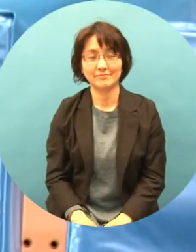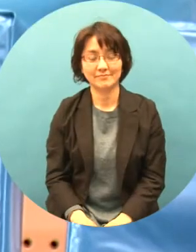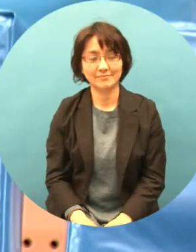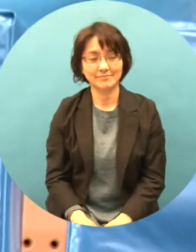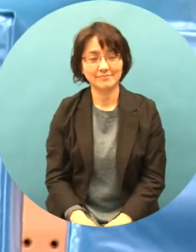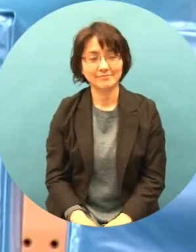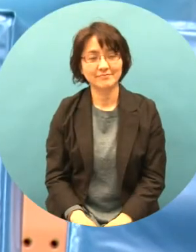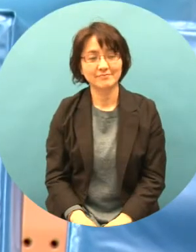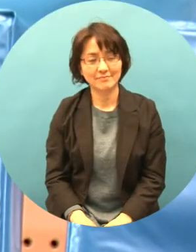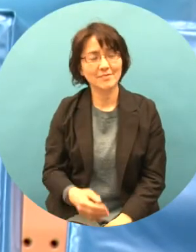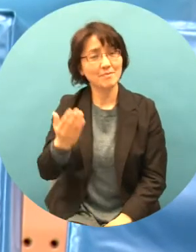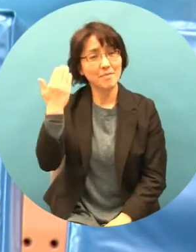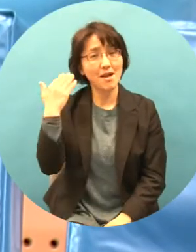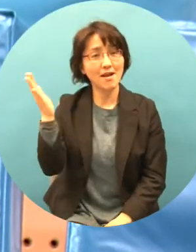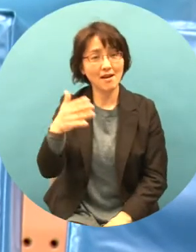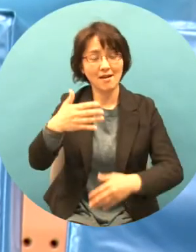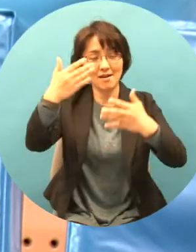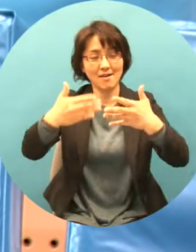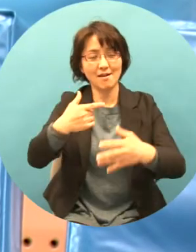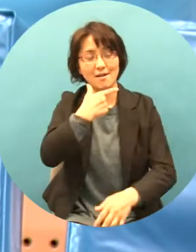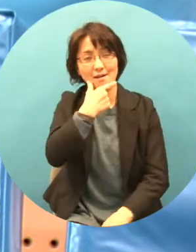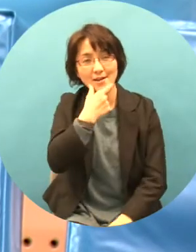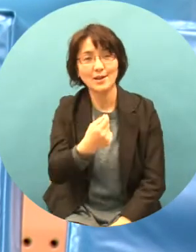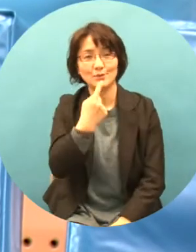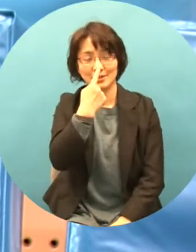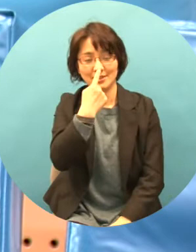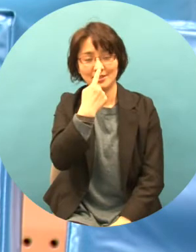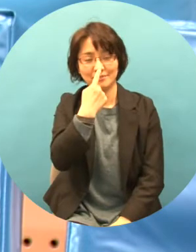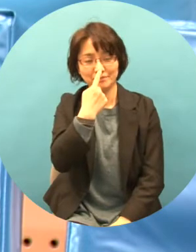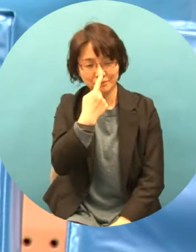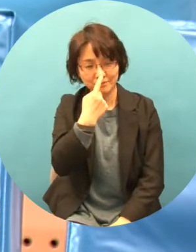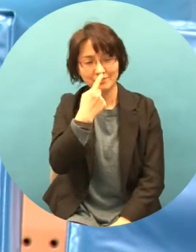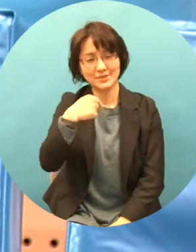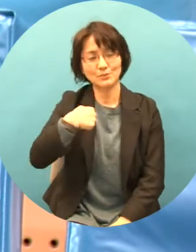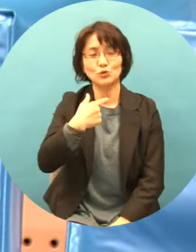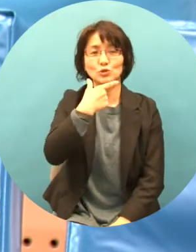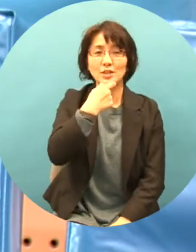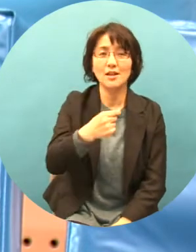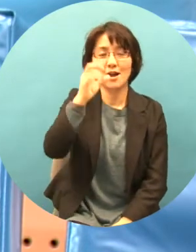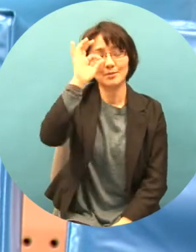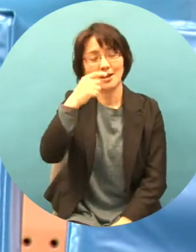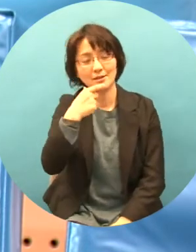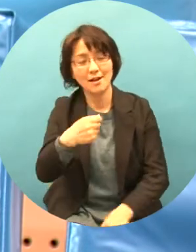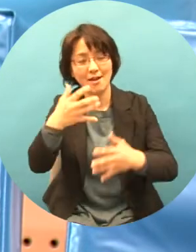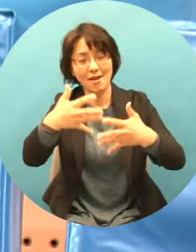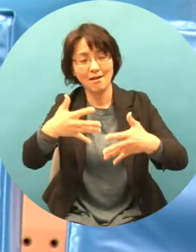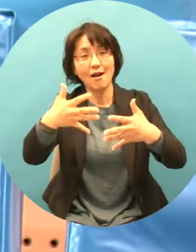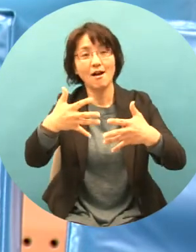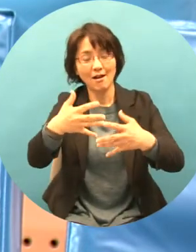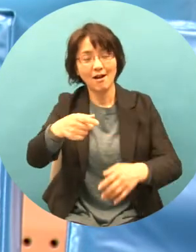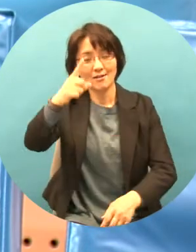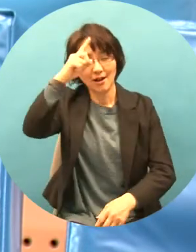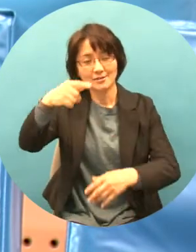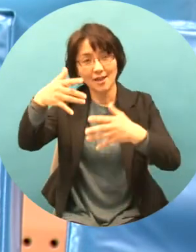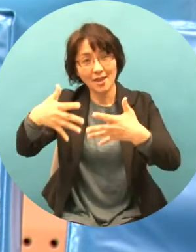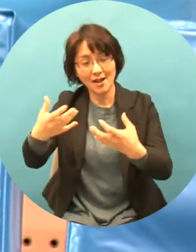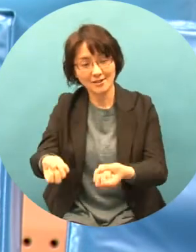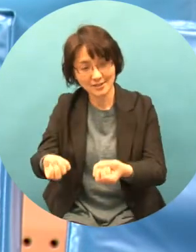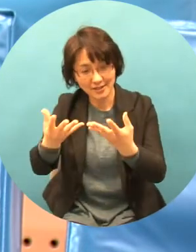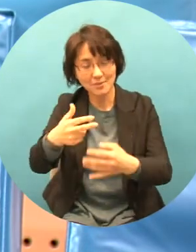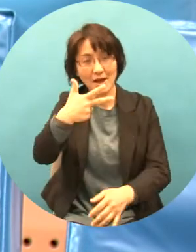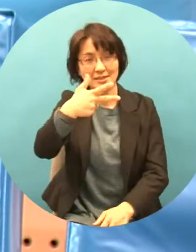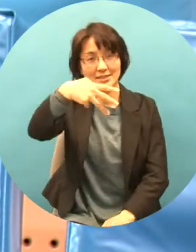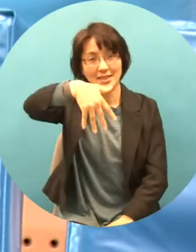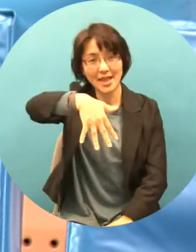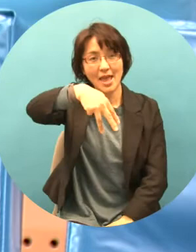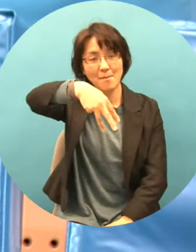もともと映画が好きで、好きな映画が高崎映画祭ですとかシネマテイク高崎で多く上映されてい